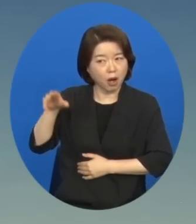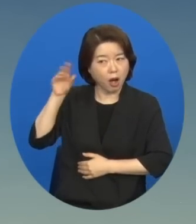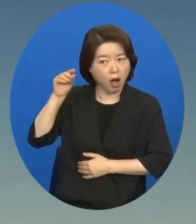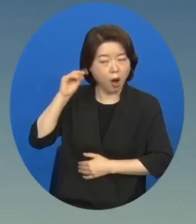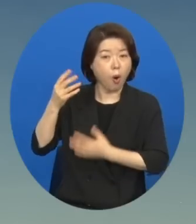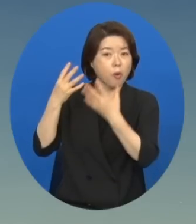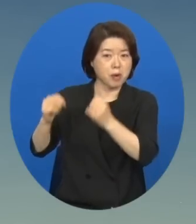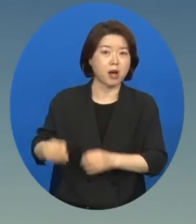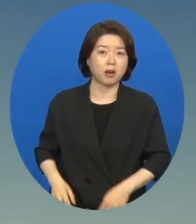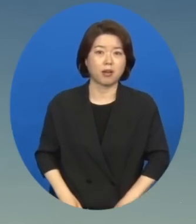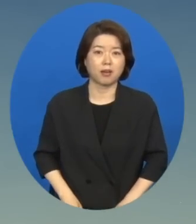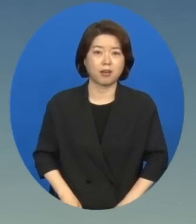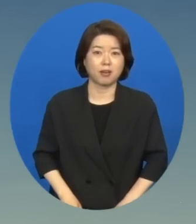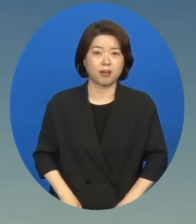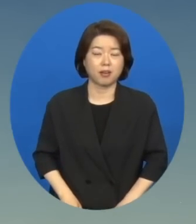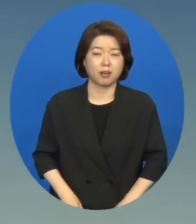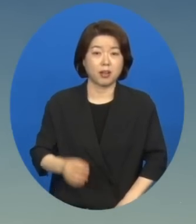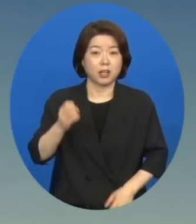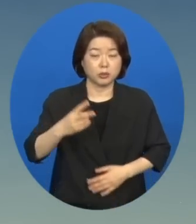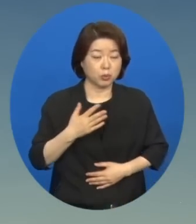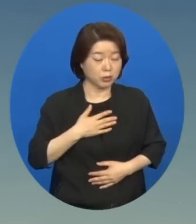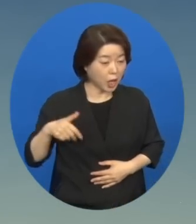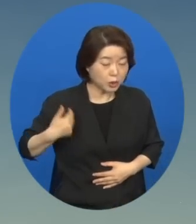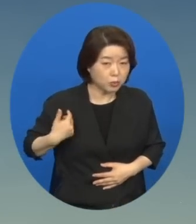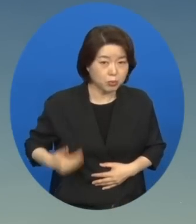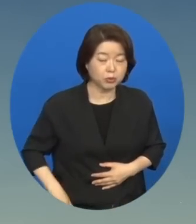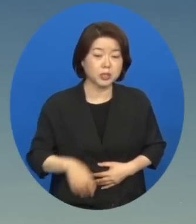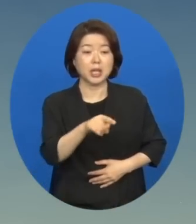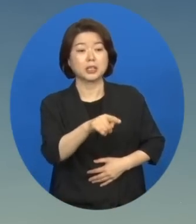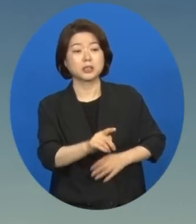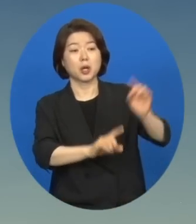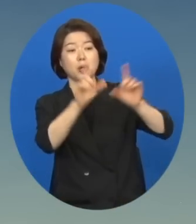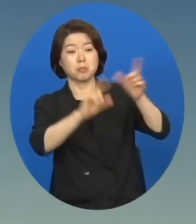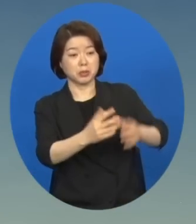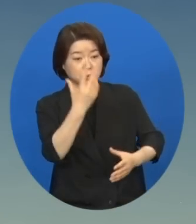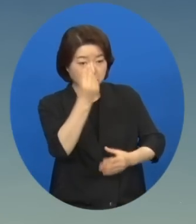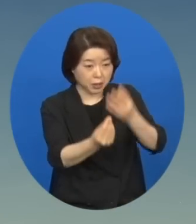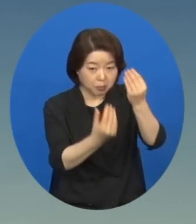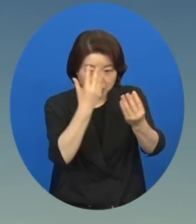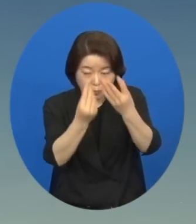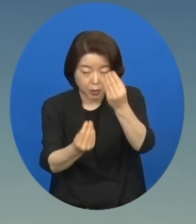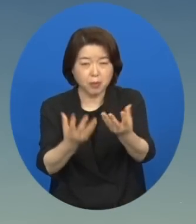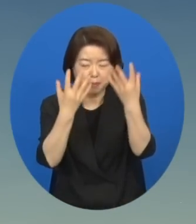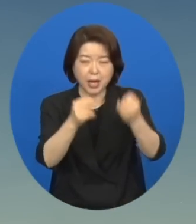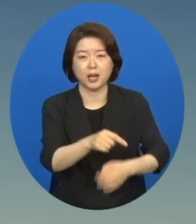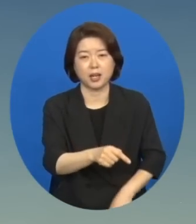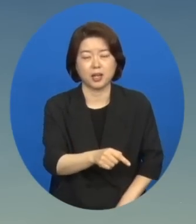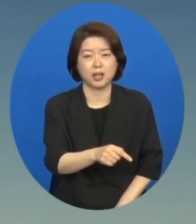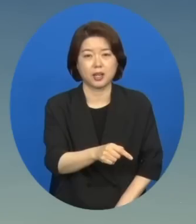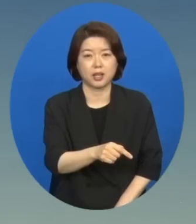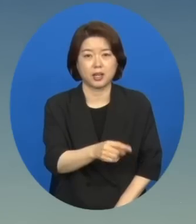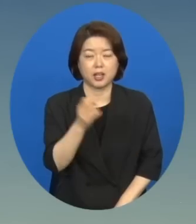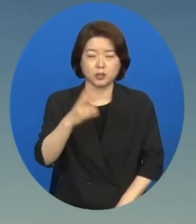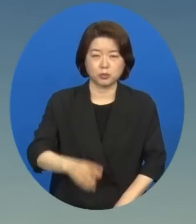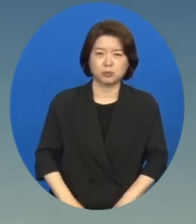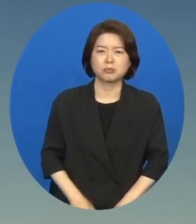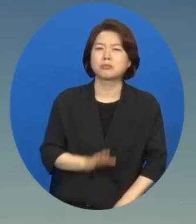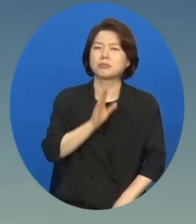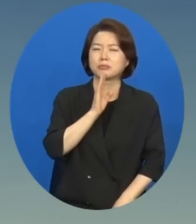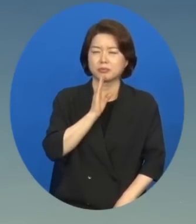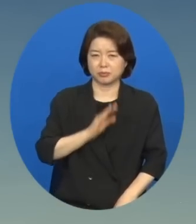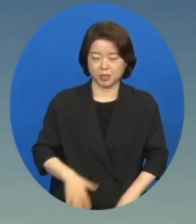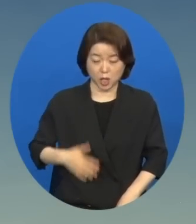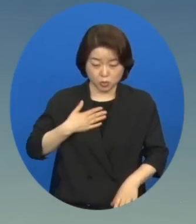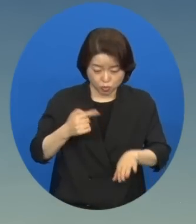많이 들었나요? 나도 모르게 그러한 장면들을 얼마나 많이 보았나요? 그러니까 사실